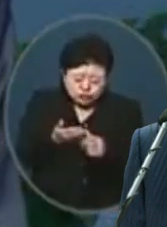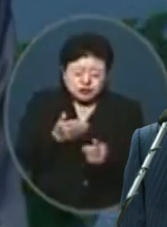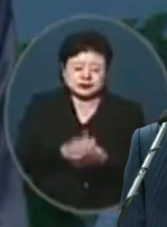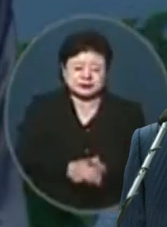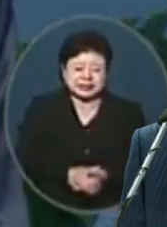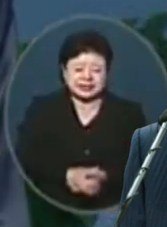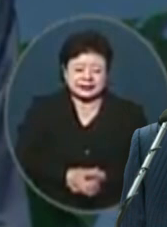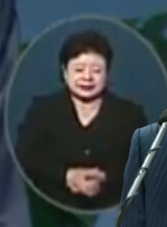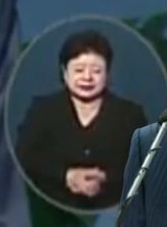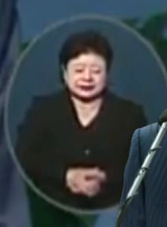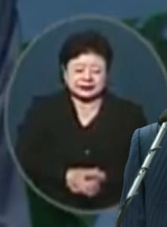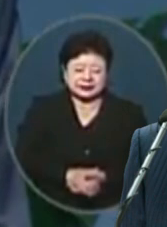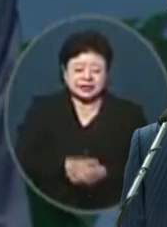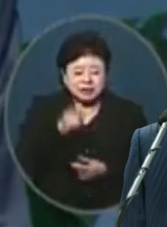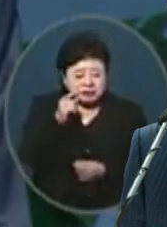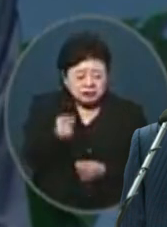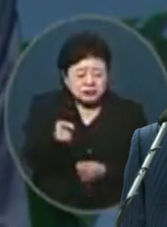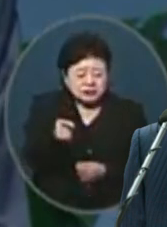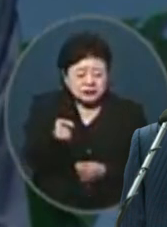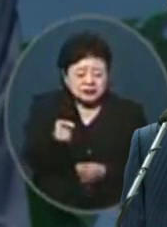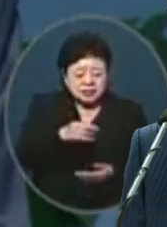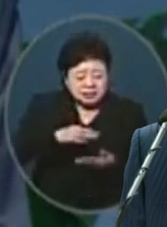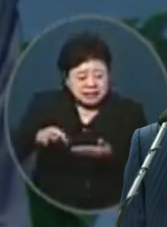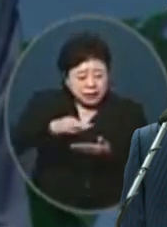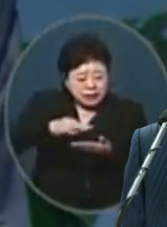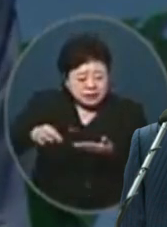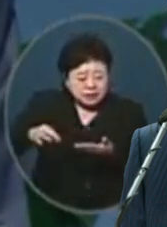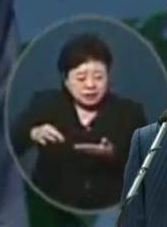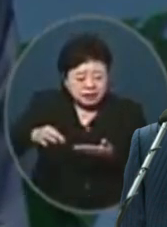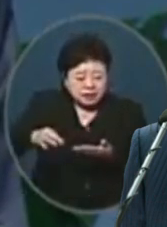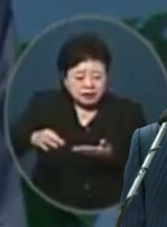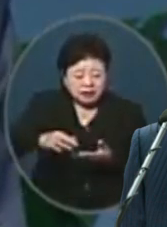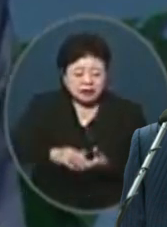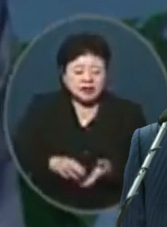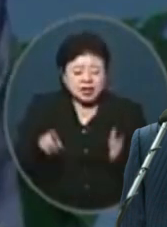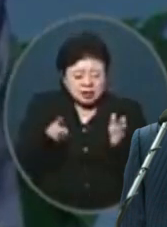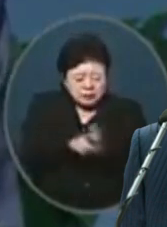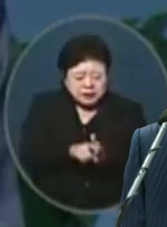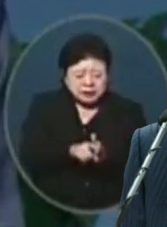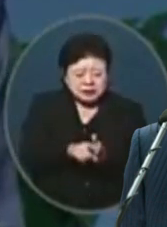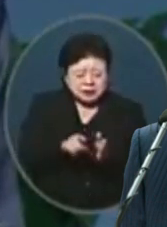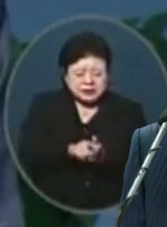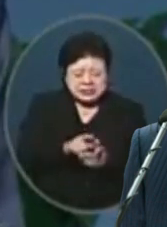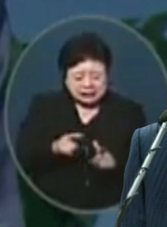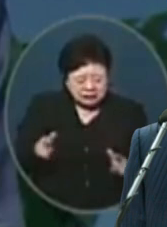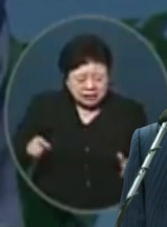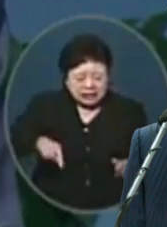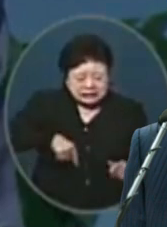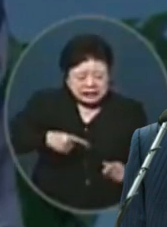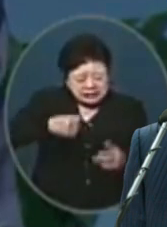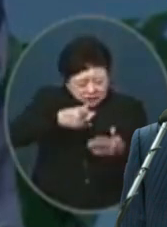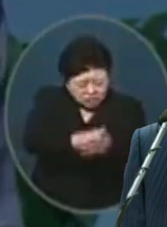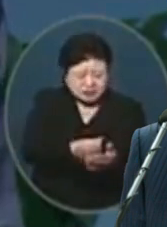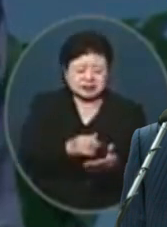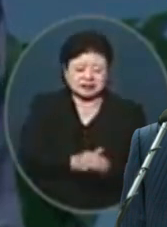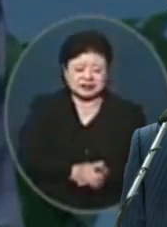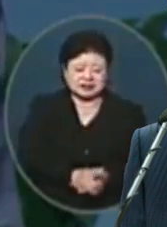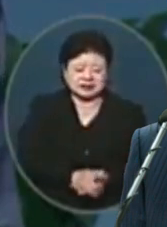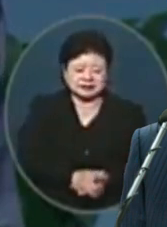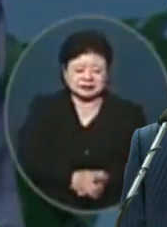주셨습니다. 그것을 사용해서 믿을 것이냐 아니할 것이냐는 여러분 선택에 달린 것입니다.